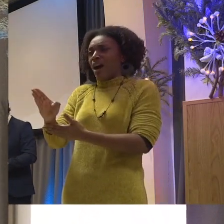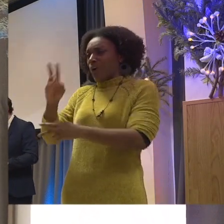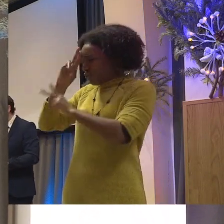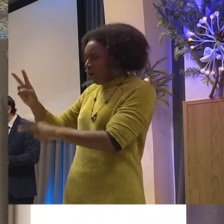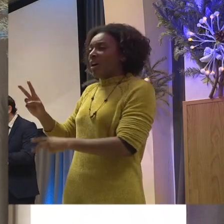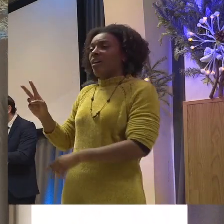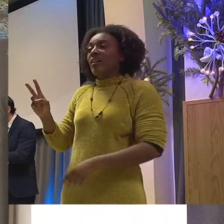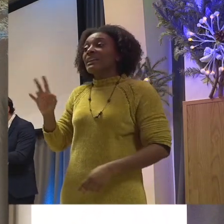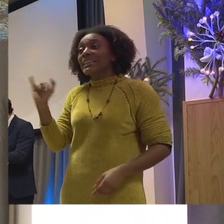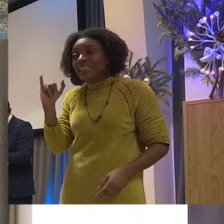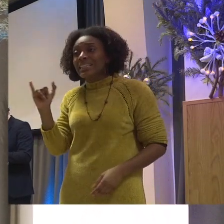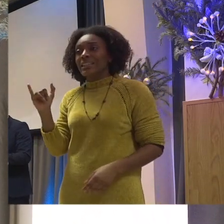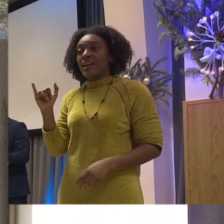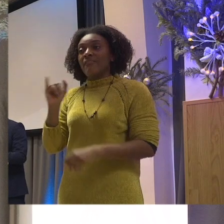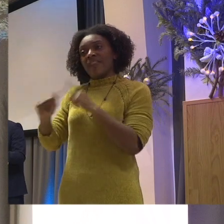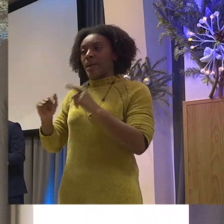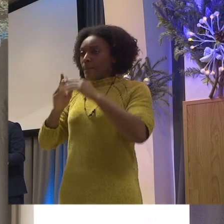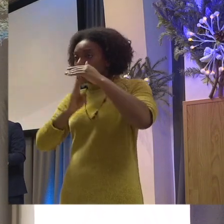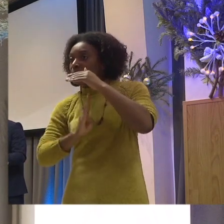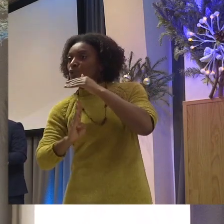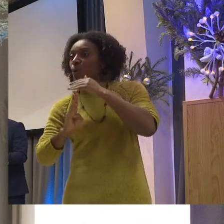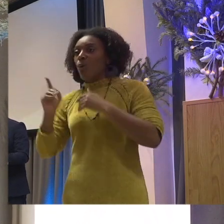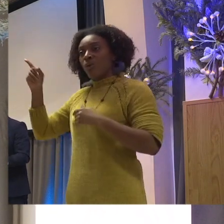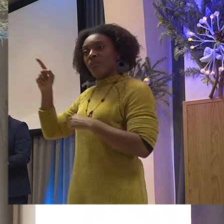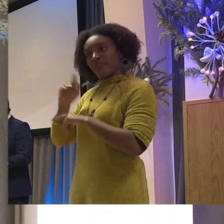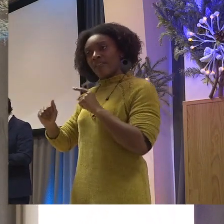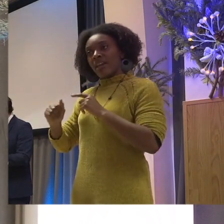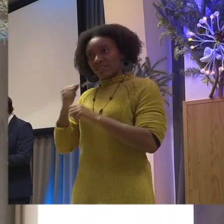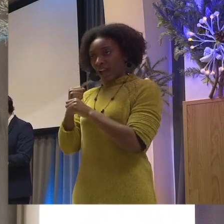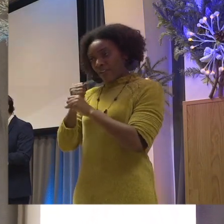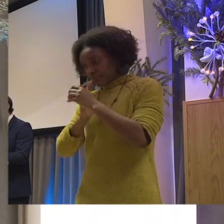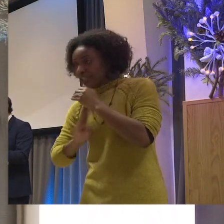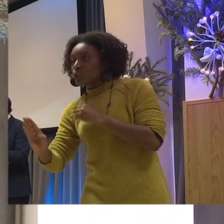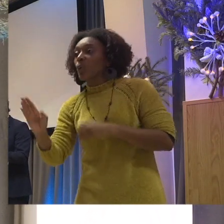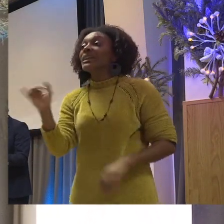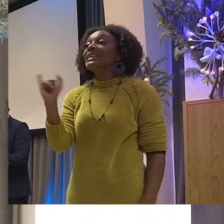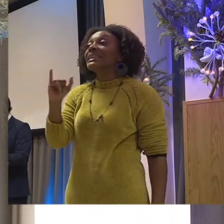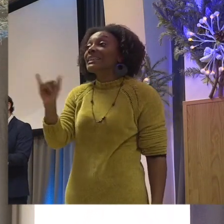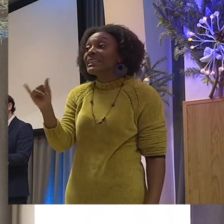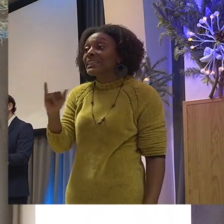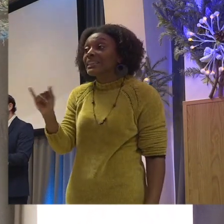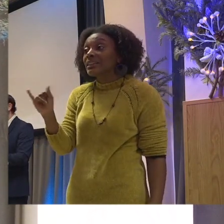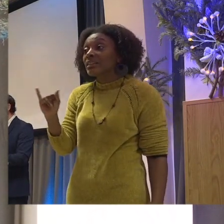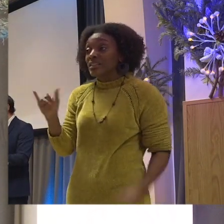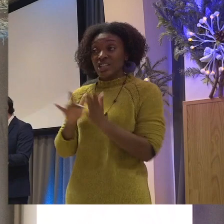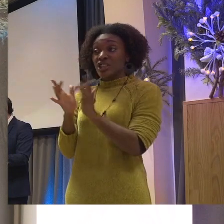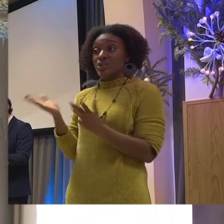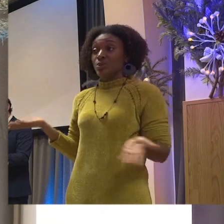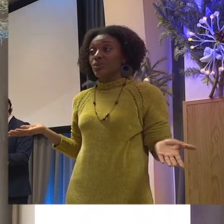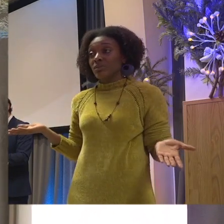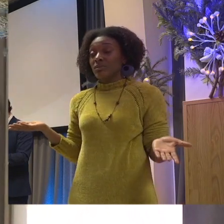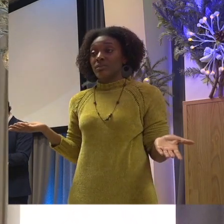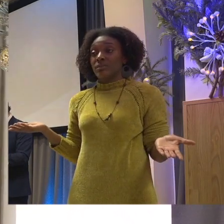honorable? Qui accomplit la mission de son chef dans la liberté, dans la soumission et dans l'obéissance? Qui est cette personne? C'est